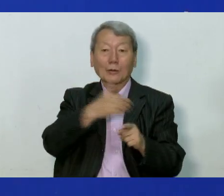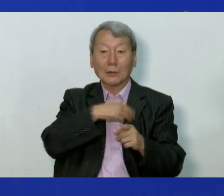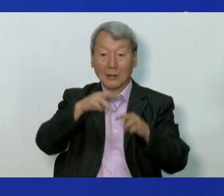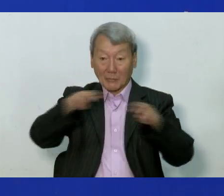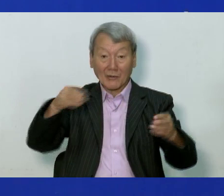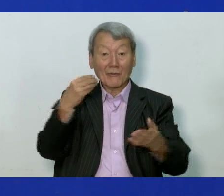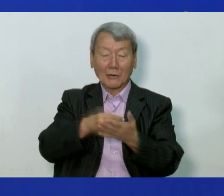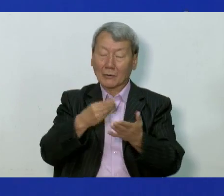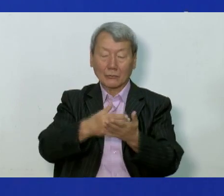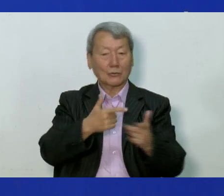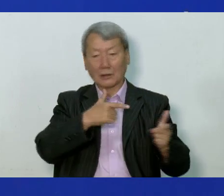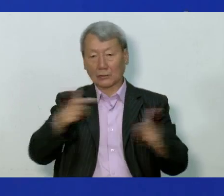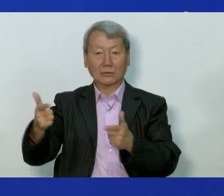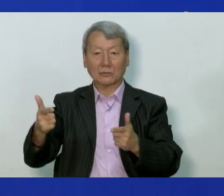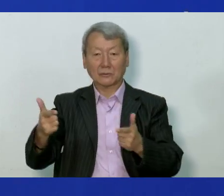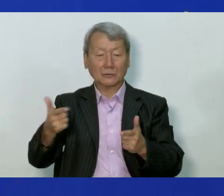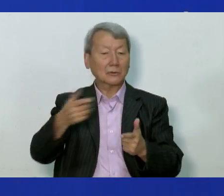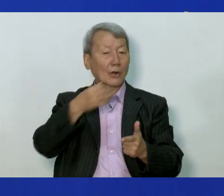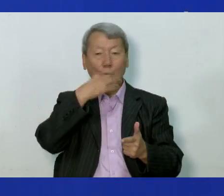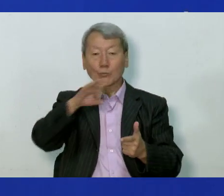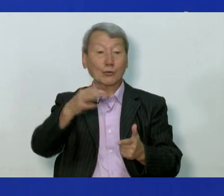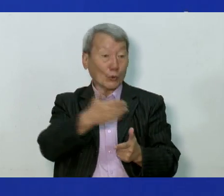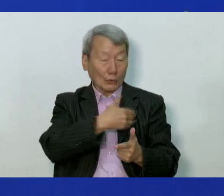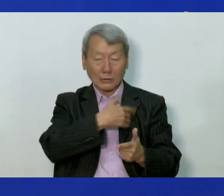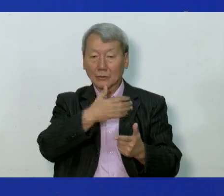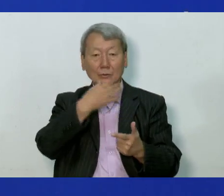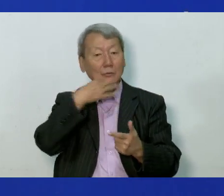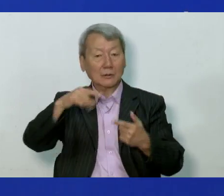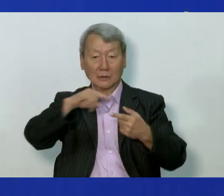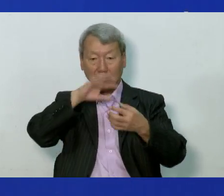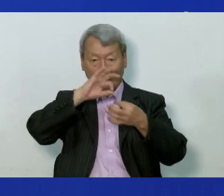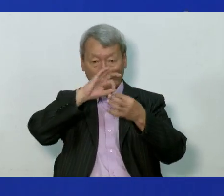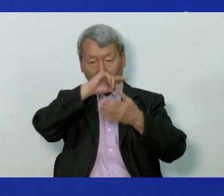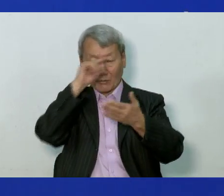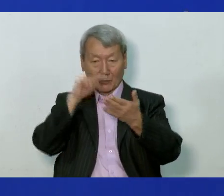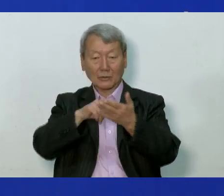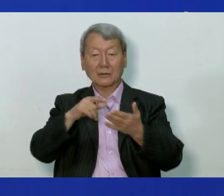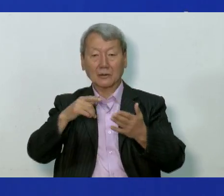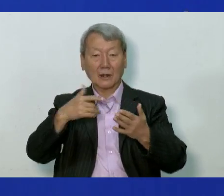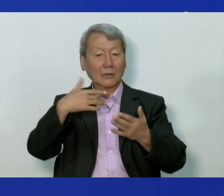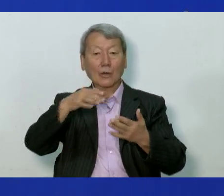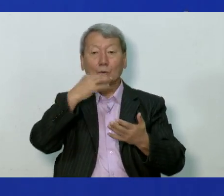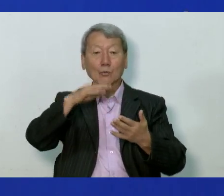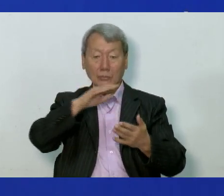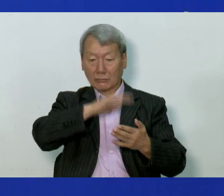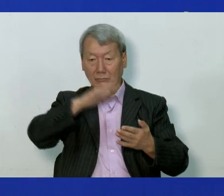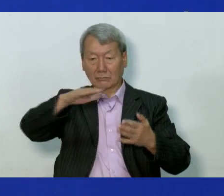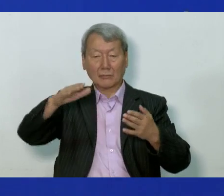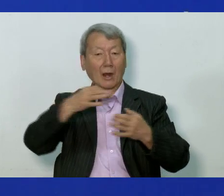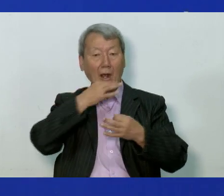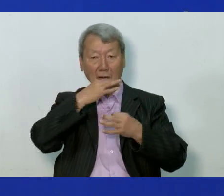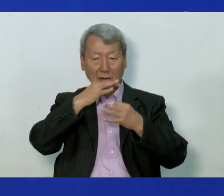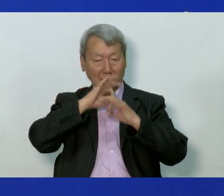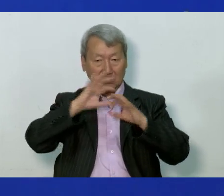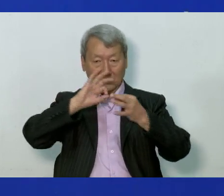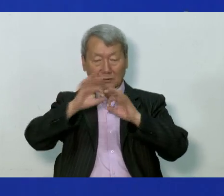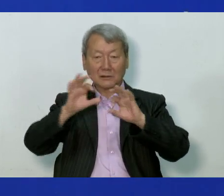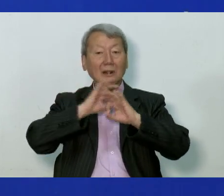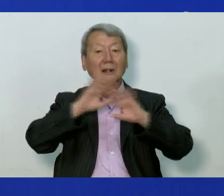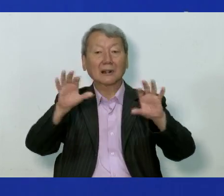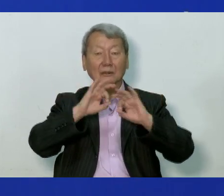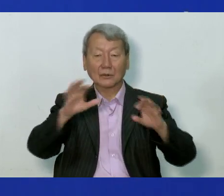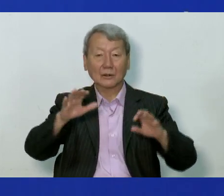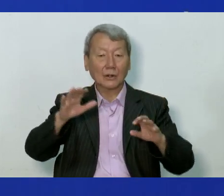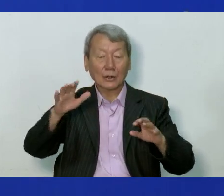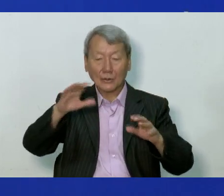Минфин готов предоставить любую информацию, значит, на любом уровне и, значит,